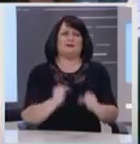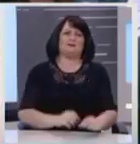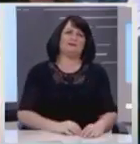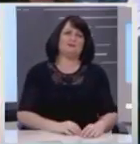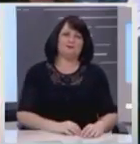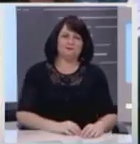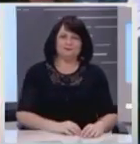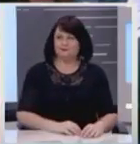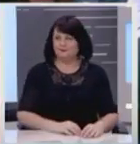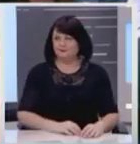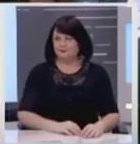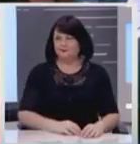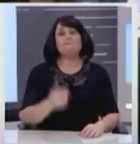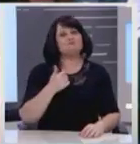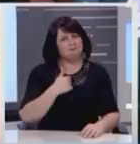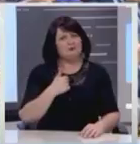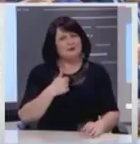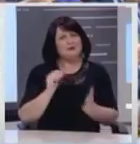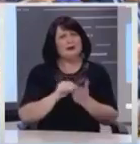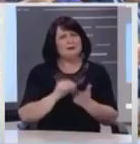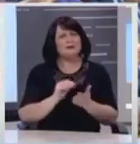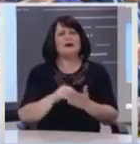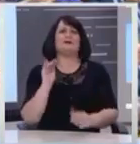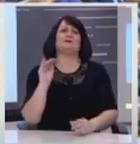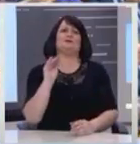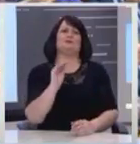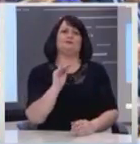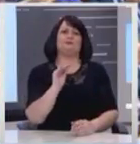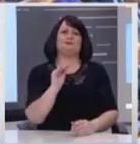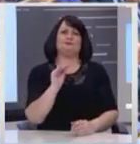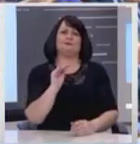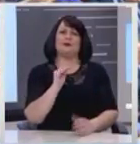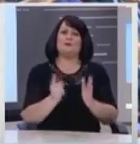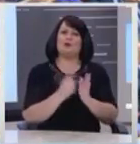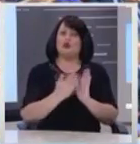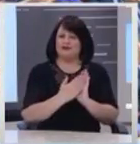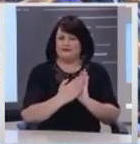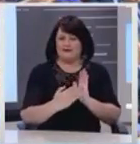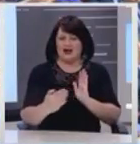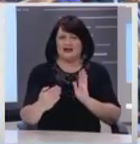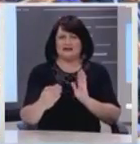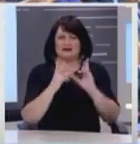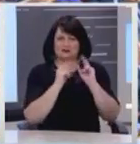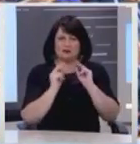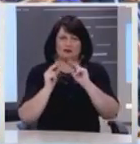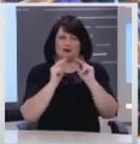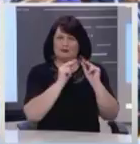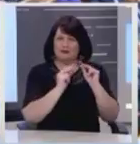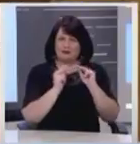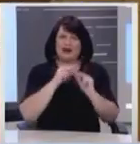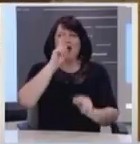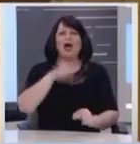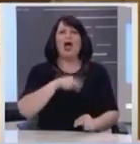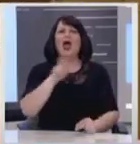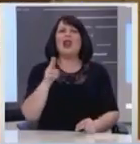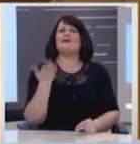Στο πλαίσιο αυτό επανειλημμένως καλέσαμε και στην πρώτη φάση των συνομιλιών στην Ελβετία